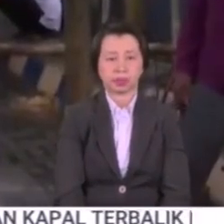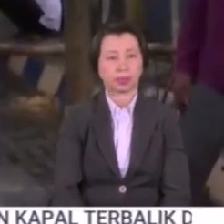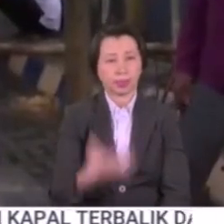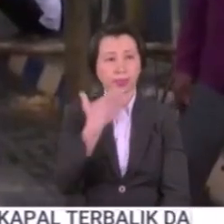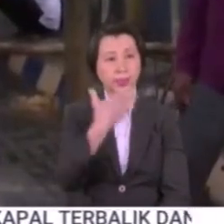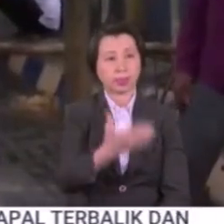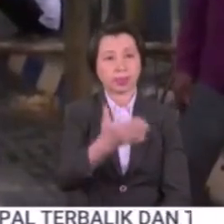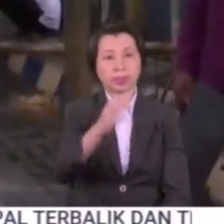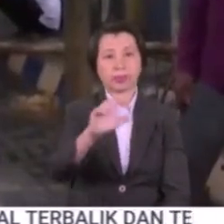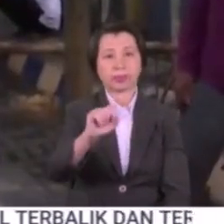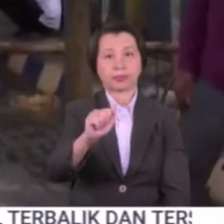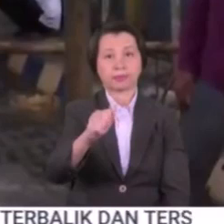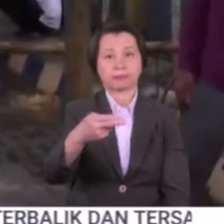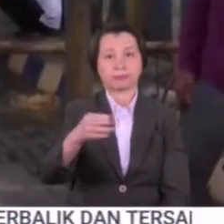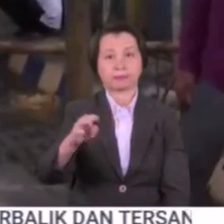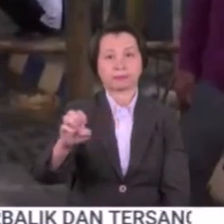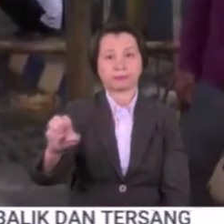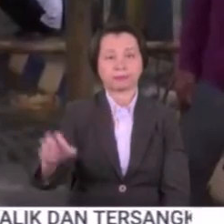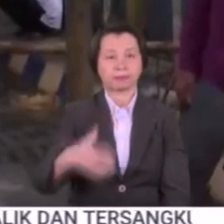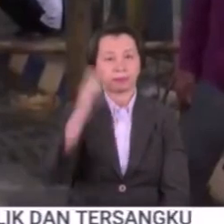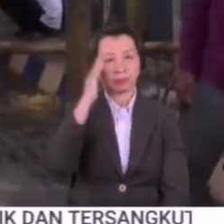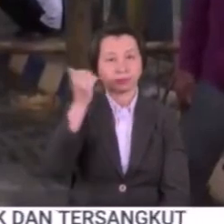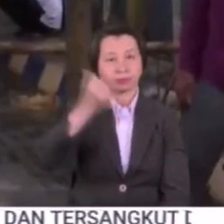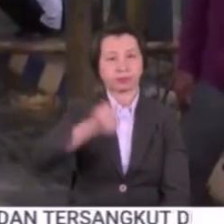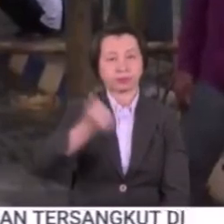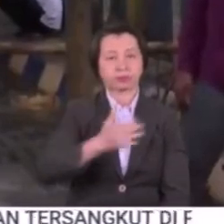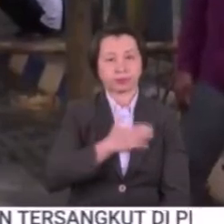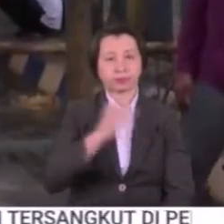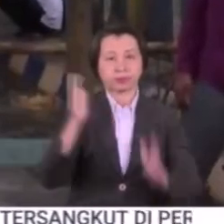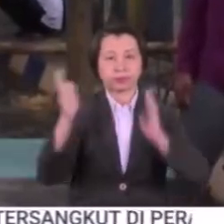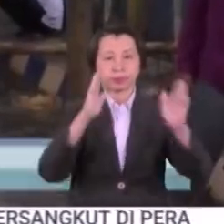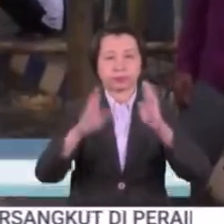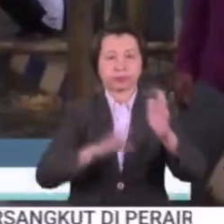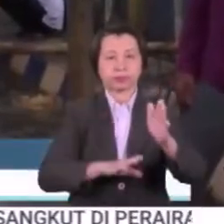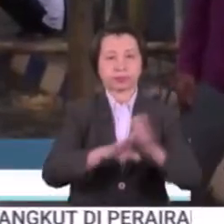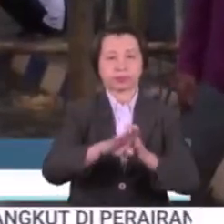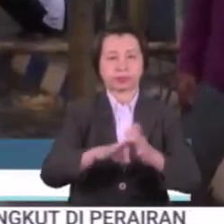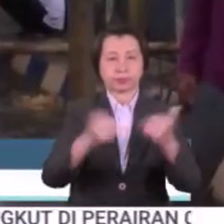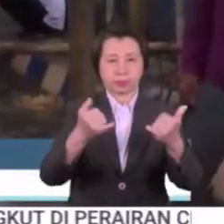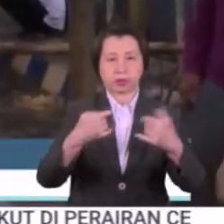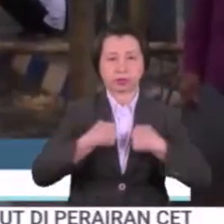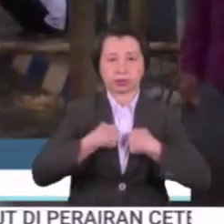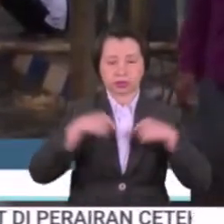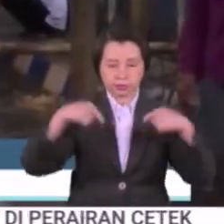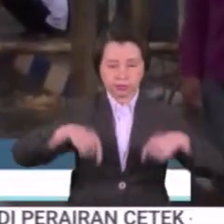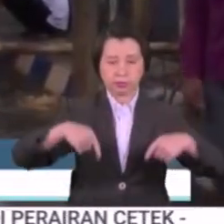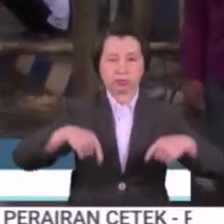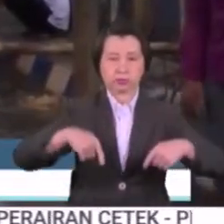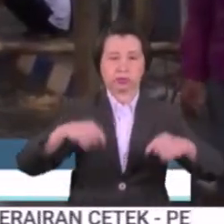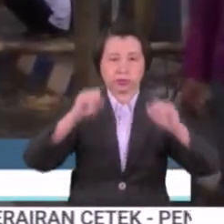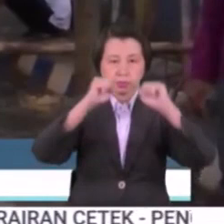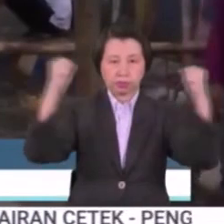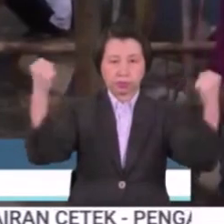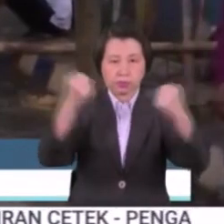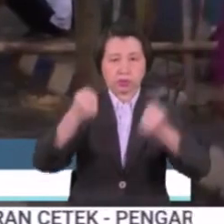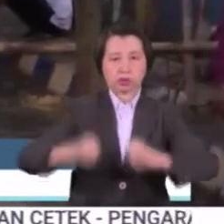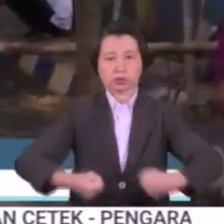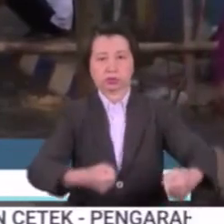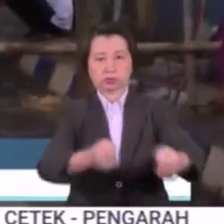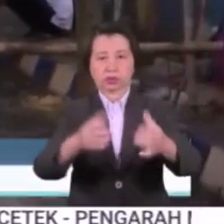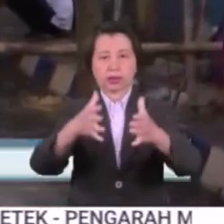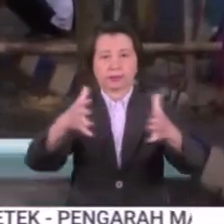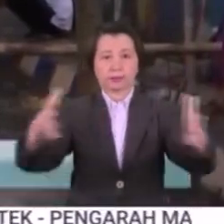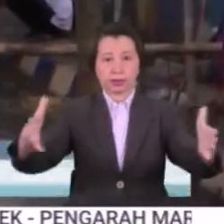Coba kasih di angkasa Puri Assalamualaikum dan salam Malaysia Madani ketika ini saya berada di stadium sungai besar